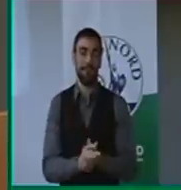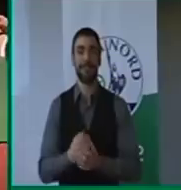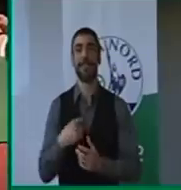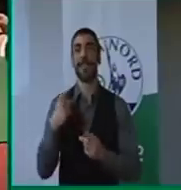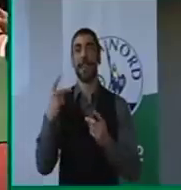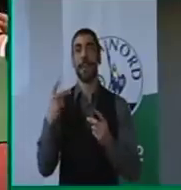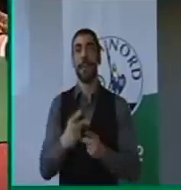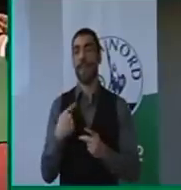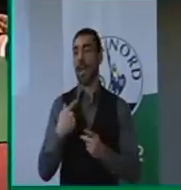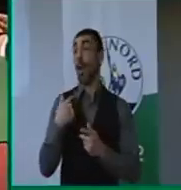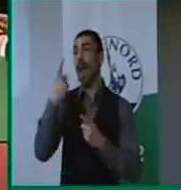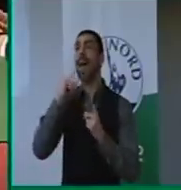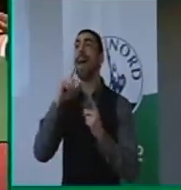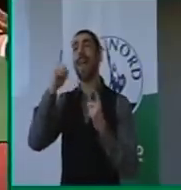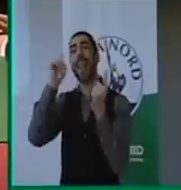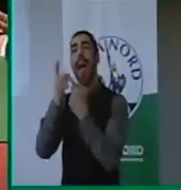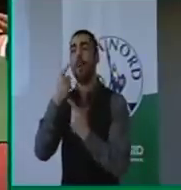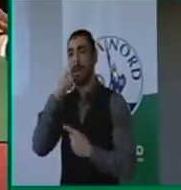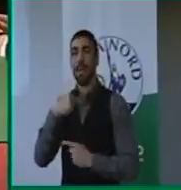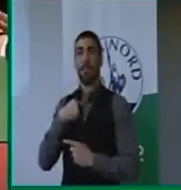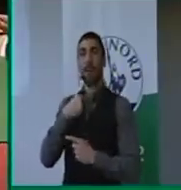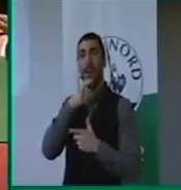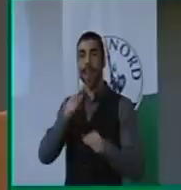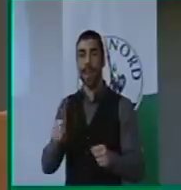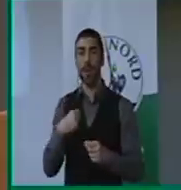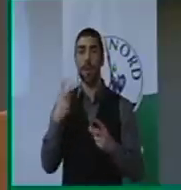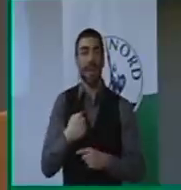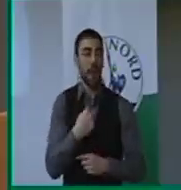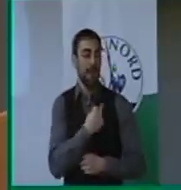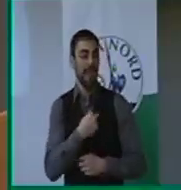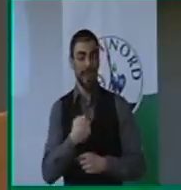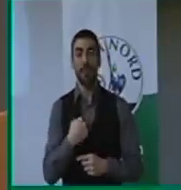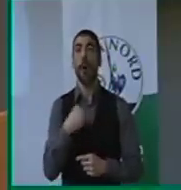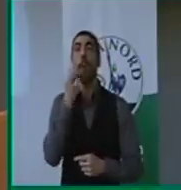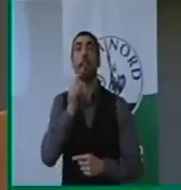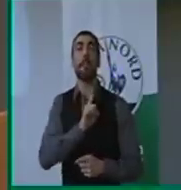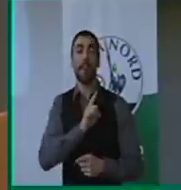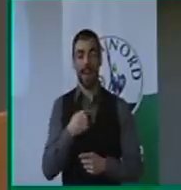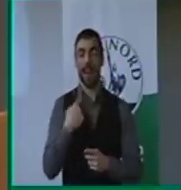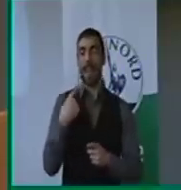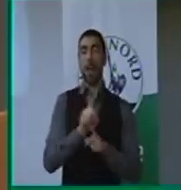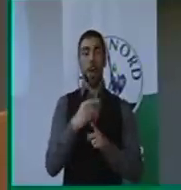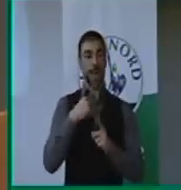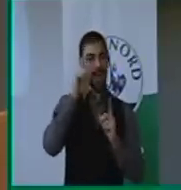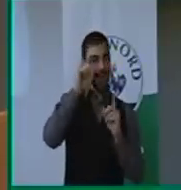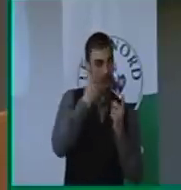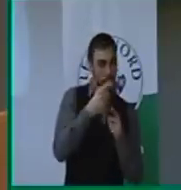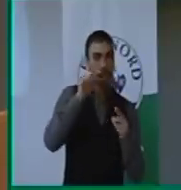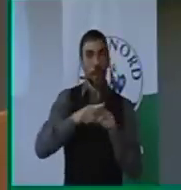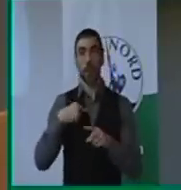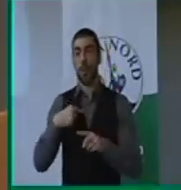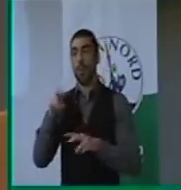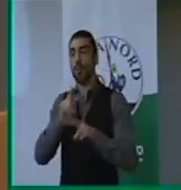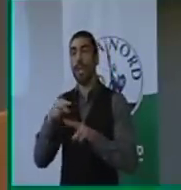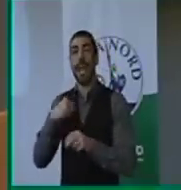Lussana solo laureata in lingue Allora ho pensato di raccontare quello che vivo sulla mia pelle da neolaureata e da lavoratrice in cerca di un di